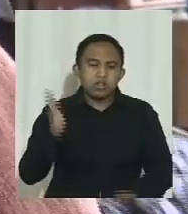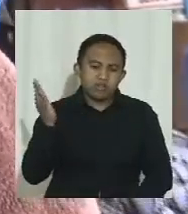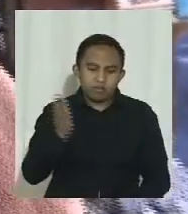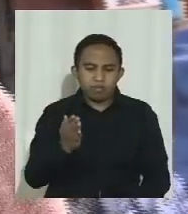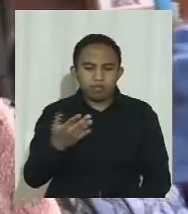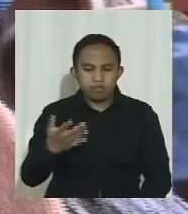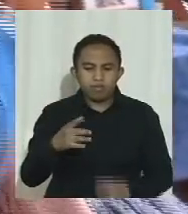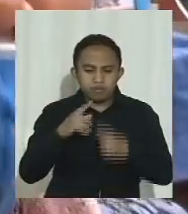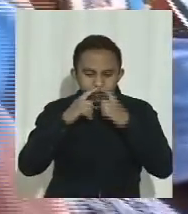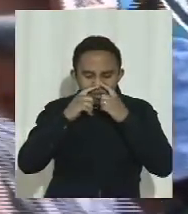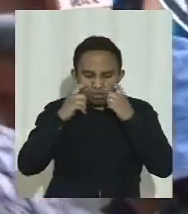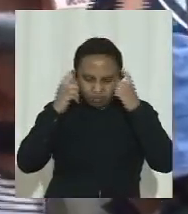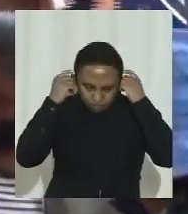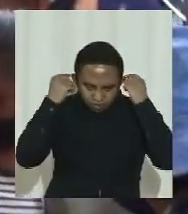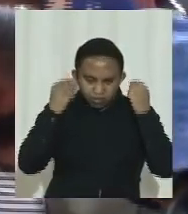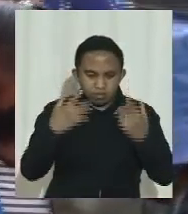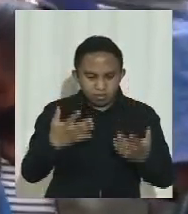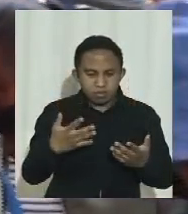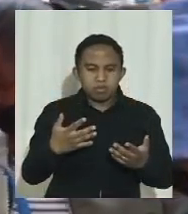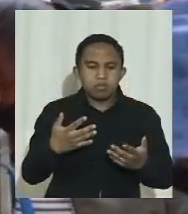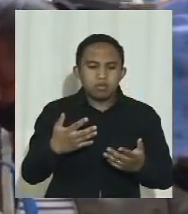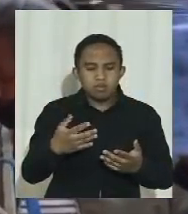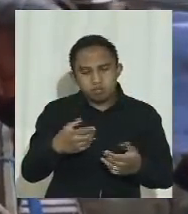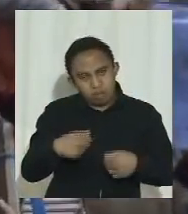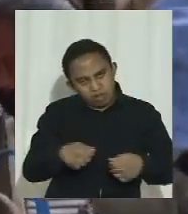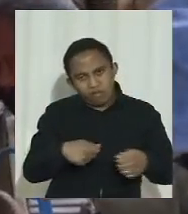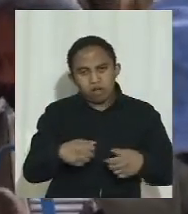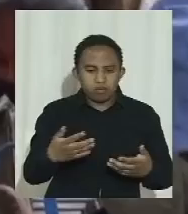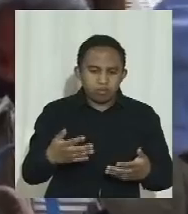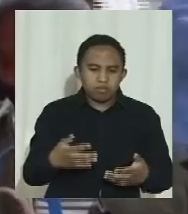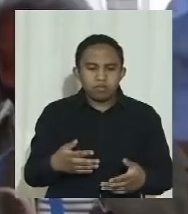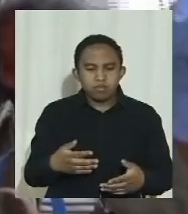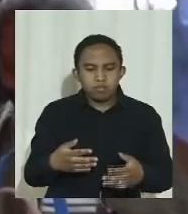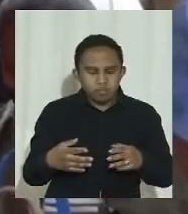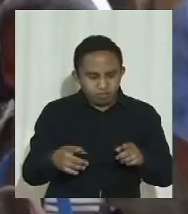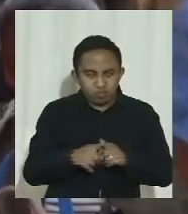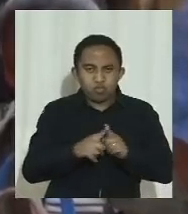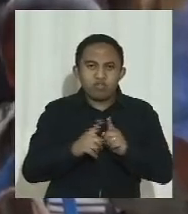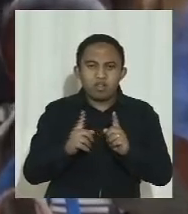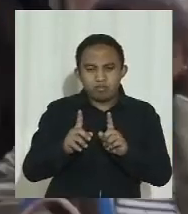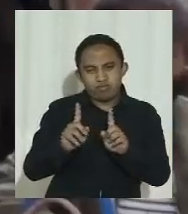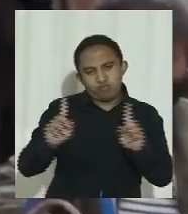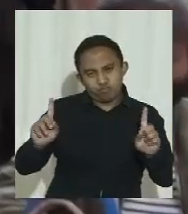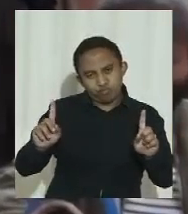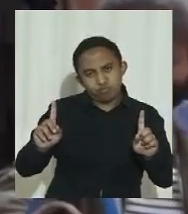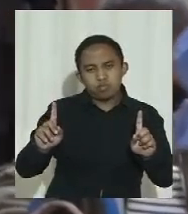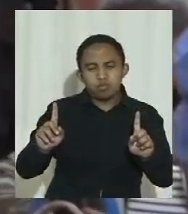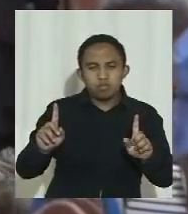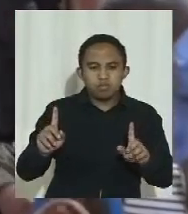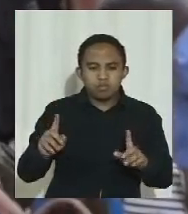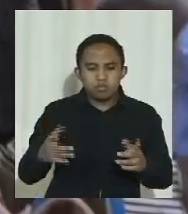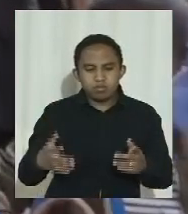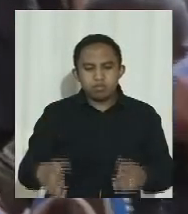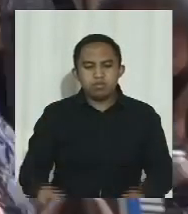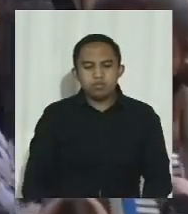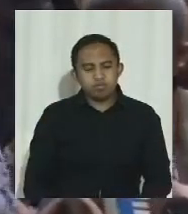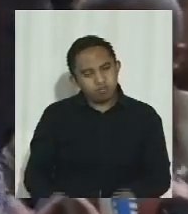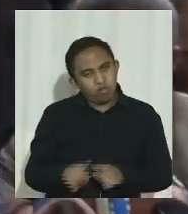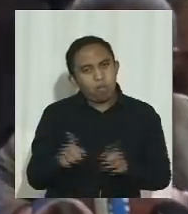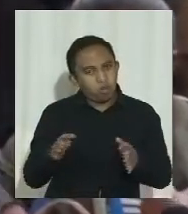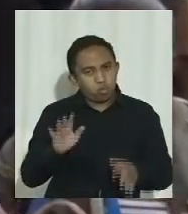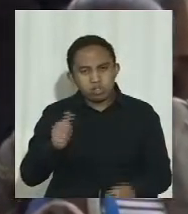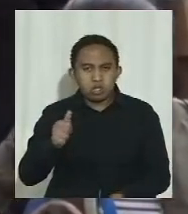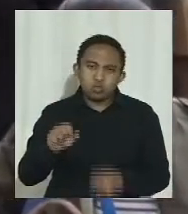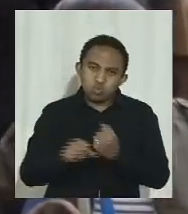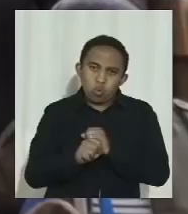miala masika aloha mivarotra fa miezaka mifanalavidavitra raha azo atao fa matahotra ny fiverena ka